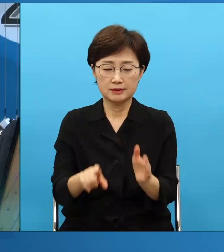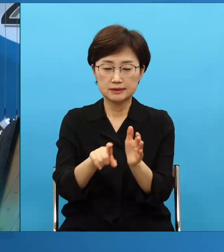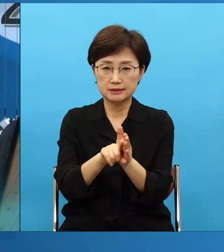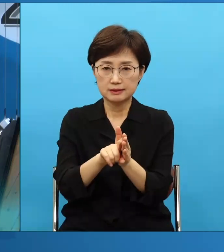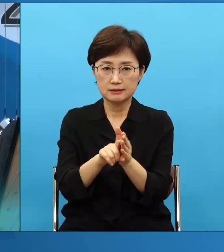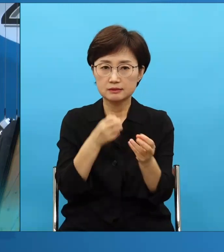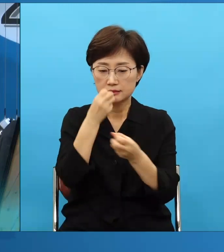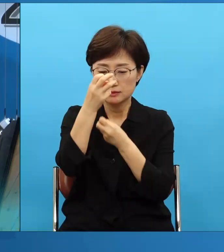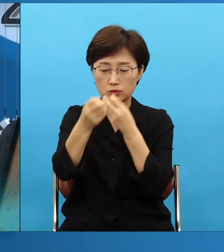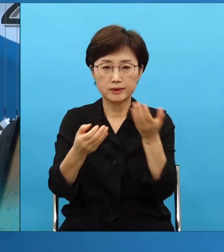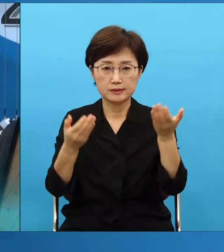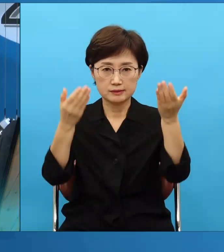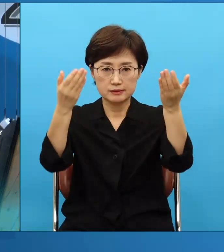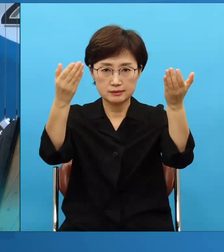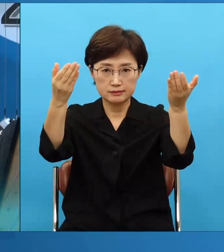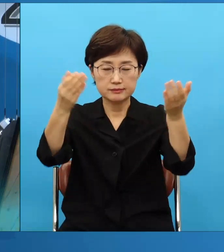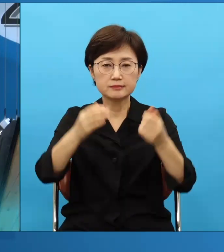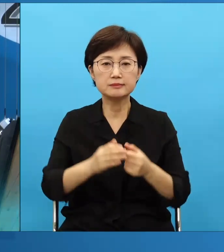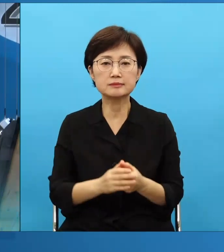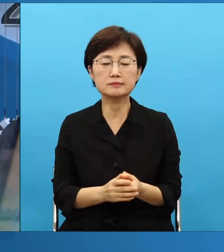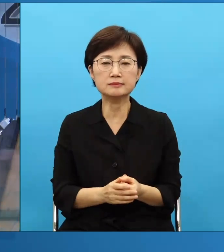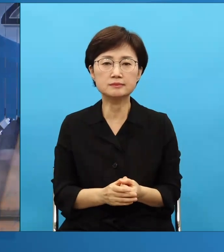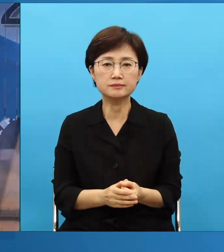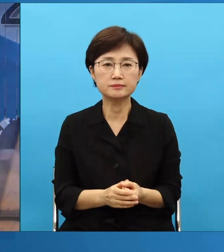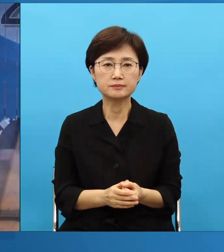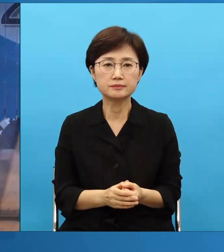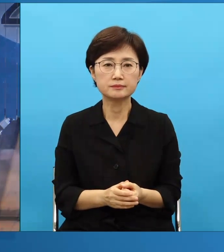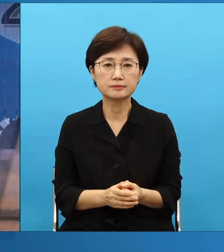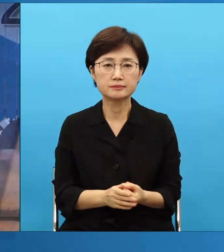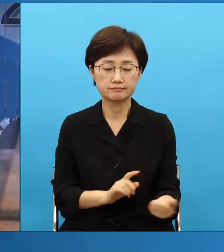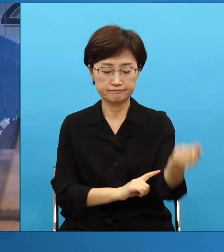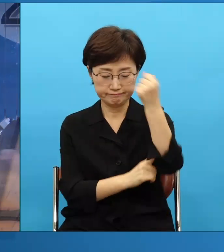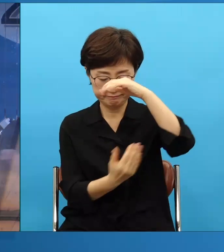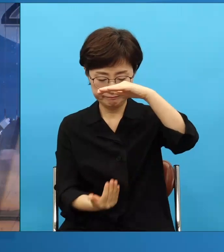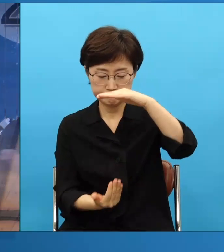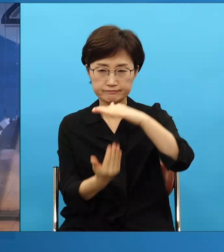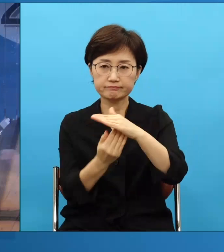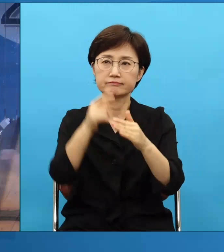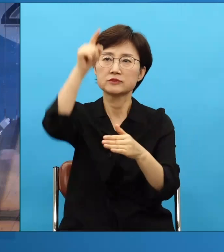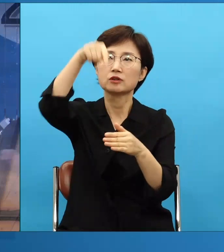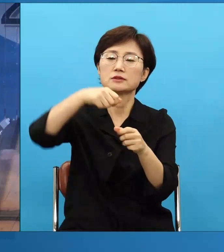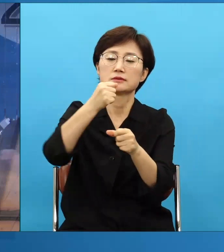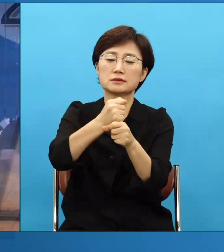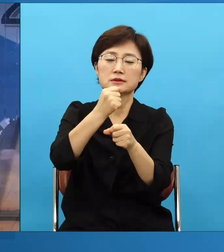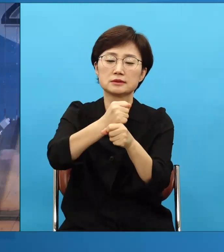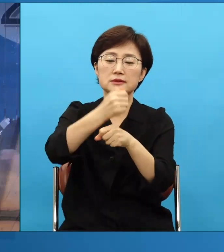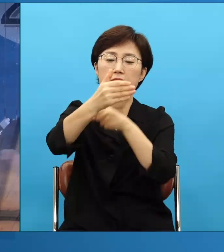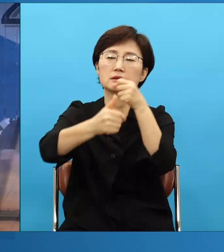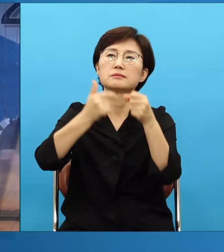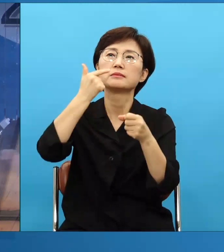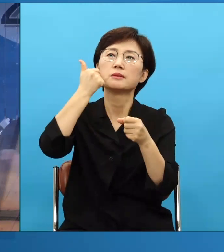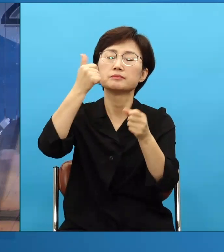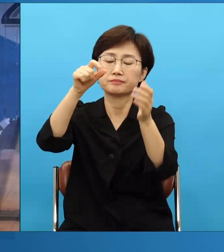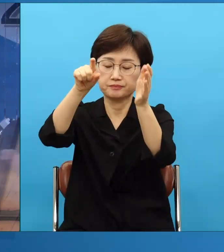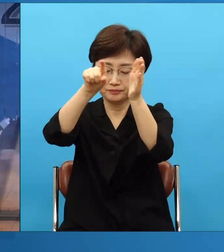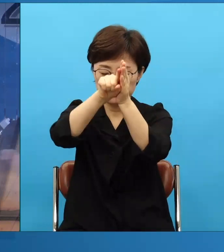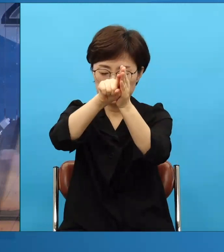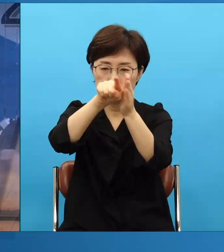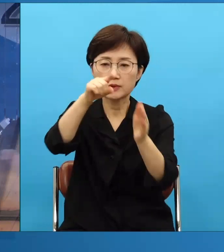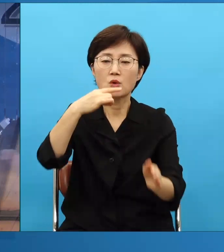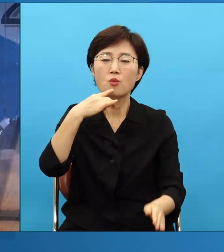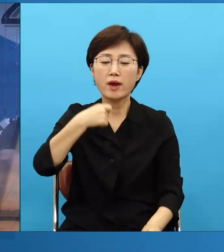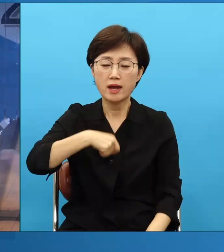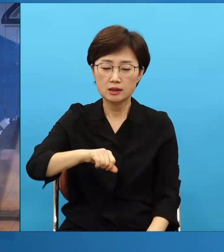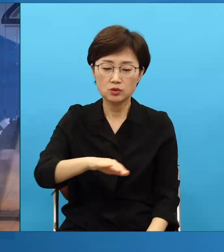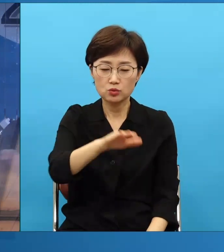사도신경으로 신앙 고백을 Let us give our 드리겠습니다. confession of faith through the Apostles' Creed. 전능하사 천지를 만드신 하나님 아버지를 내가